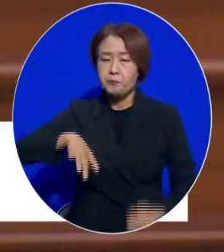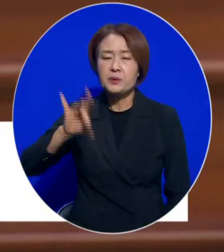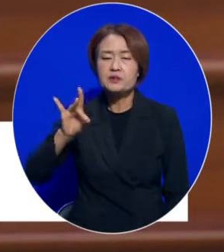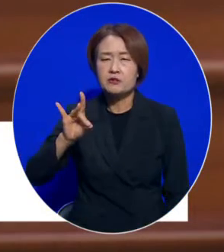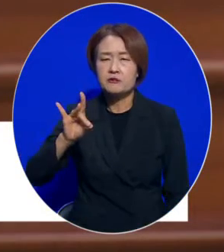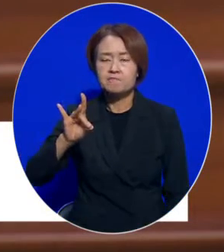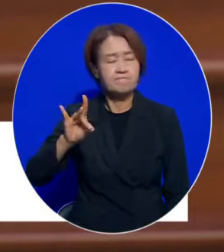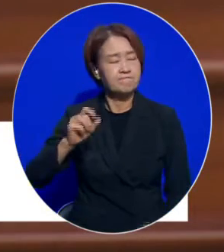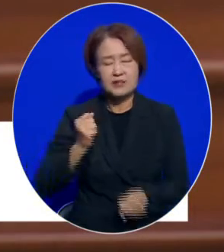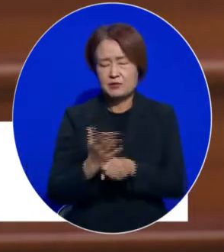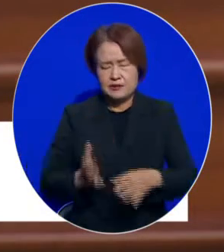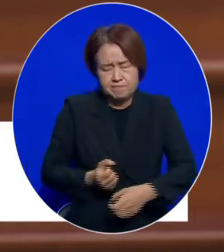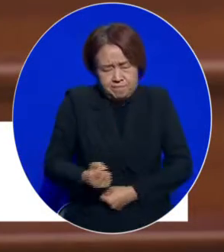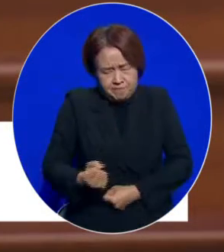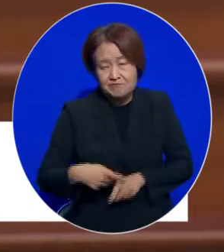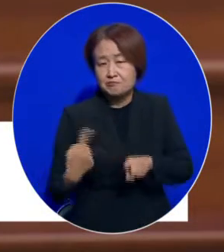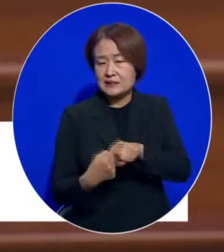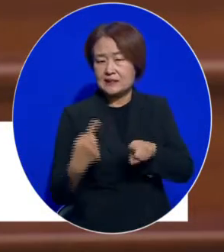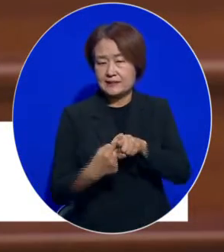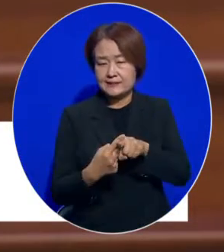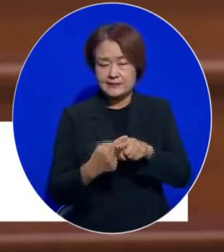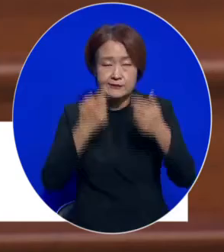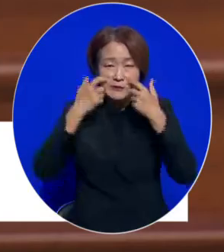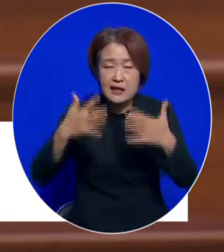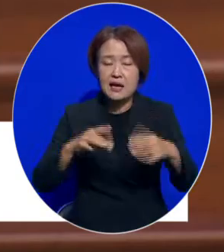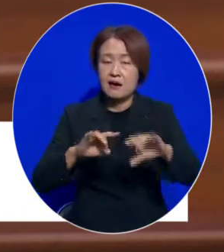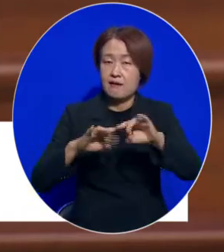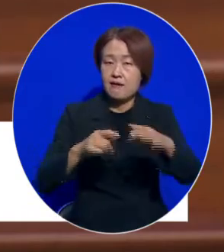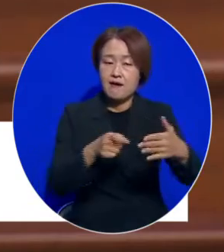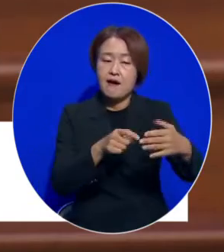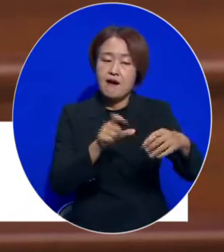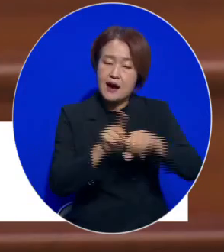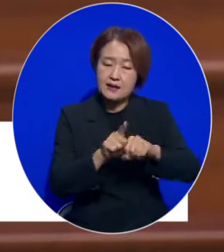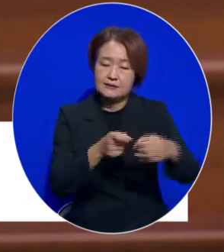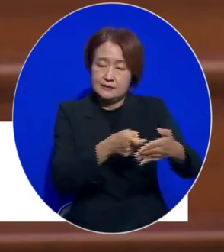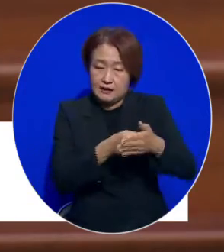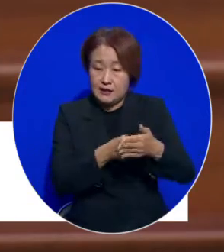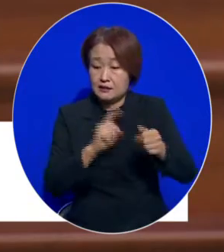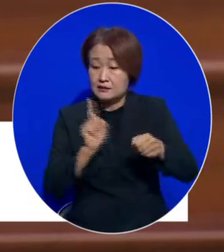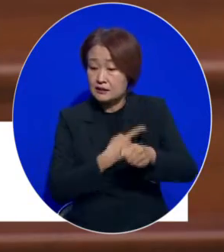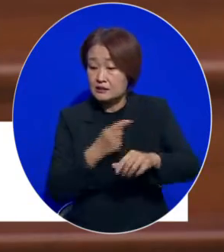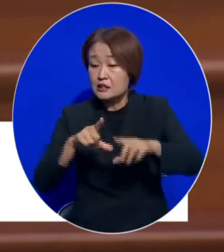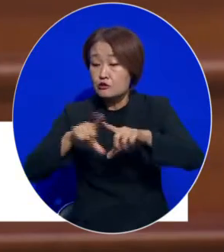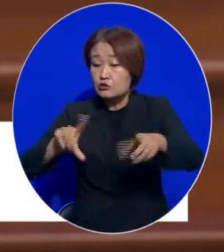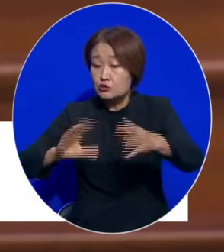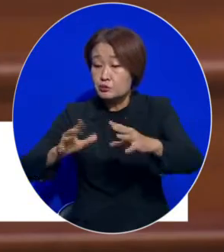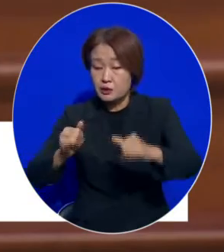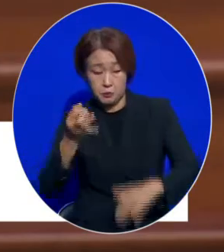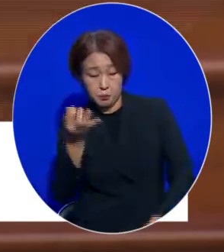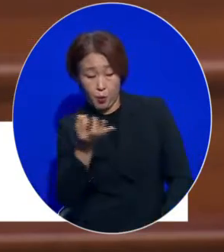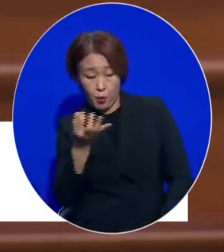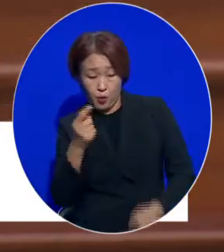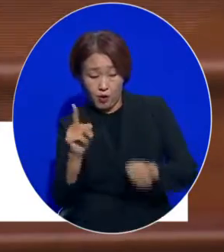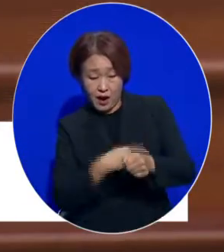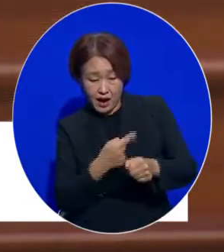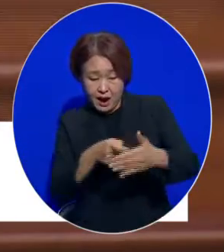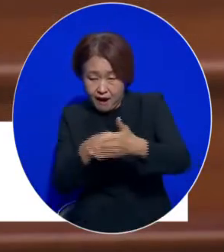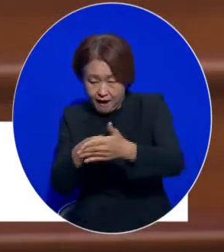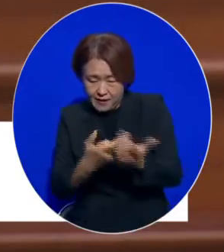비상한 각으로 에너지 절약을 시작해 민간의 자발적인 에너지 절약 문화로 확산될 수